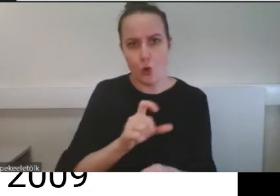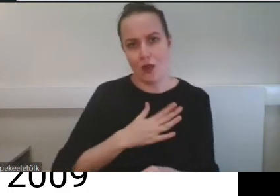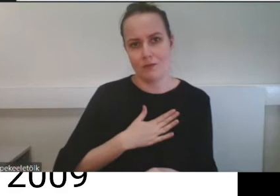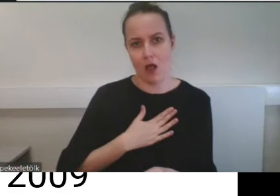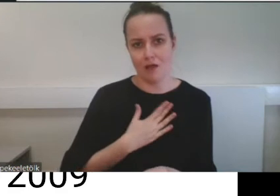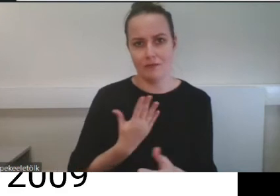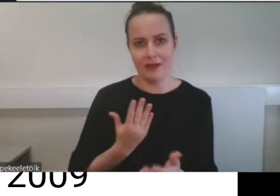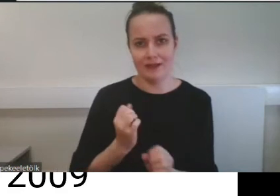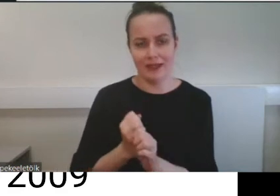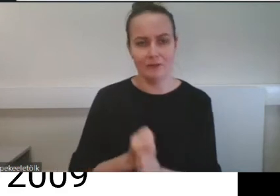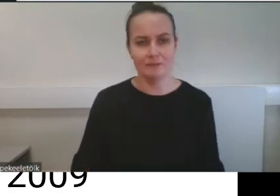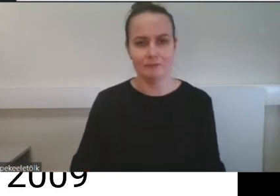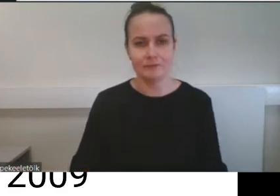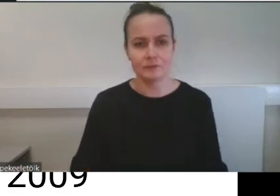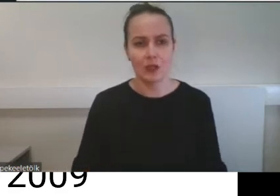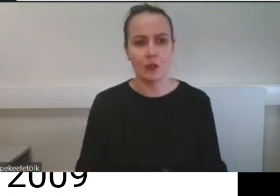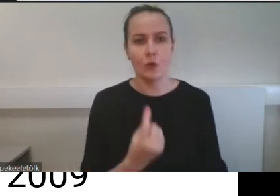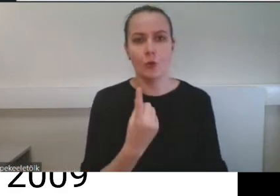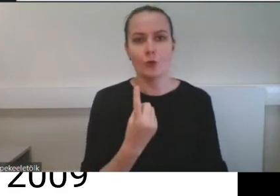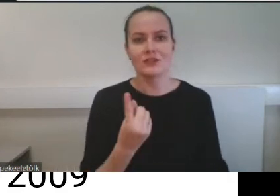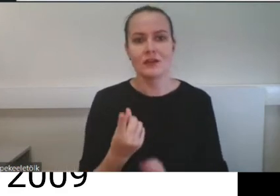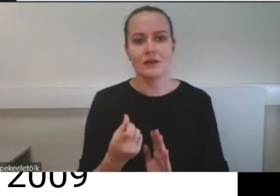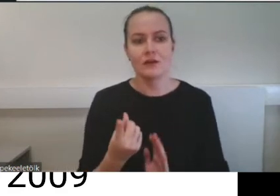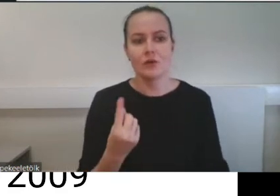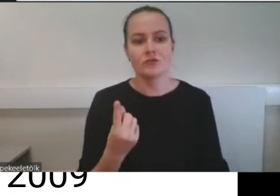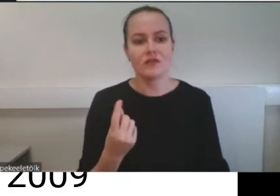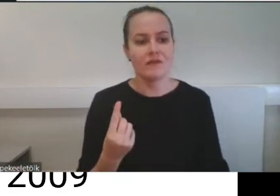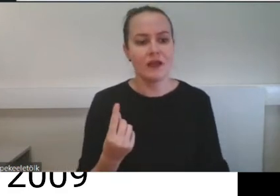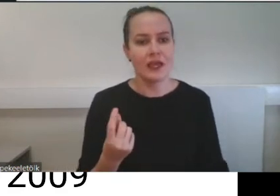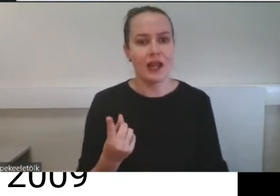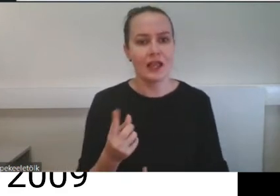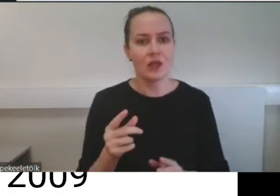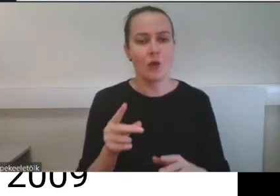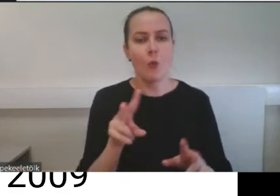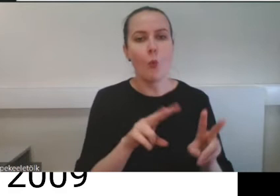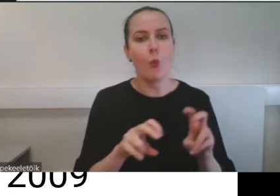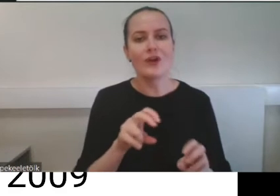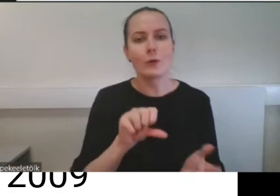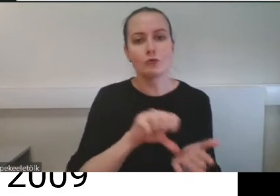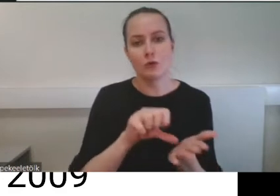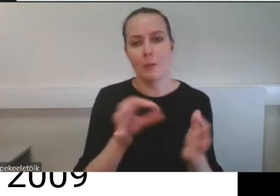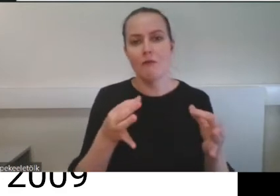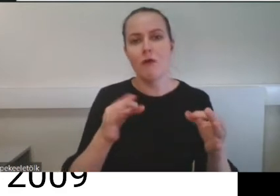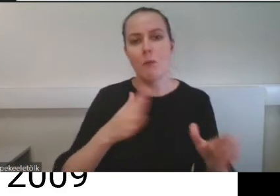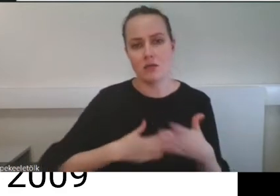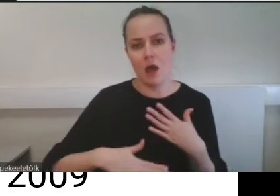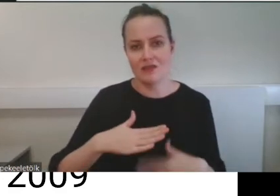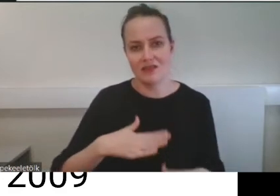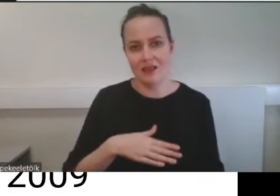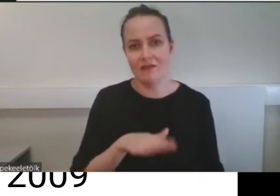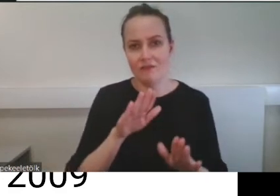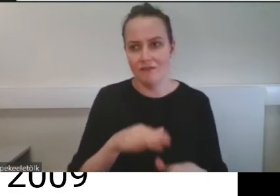läbi, mis on olnud väga väärtuslik info, et puuetega lastele teenuseid kujundada ja neid